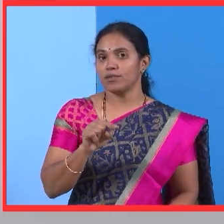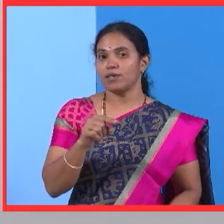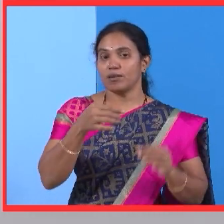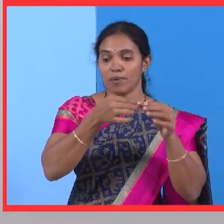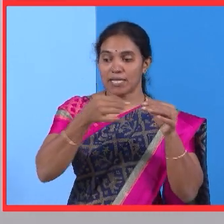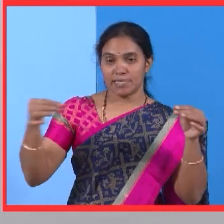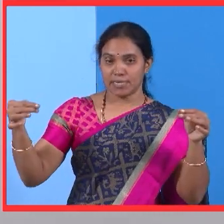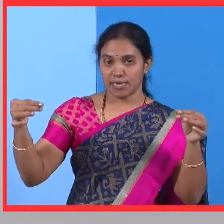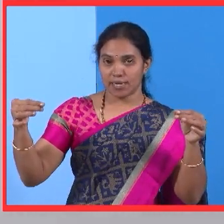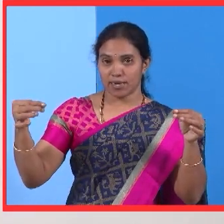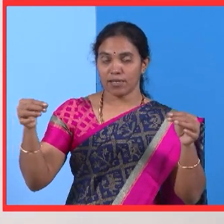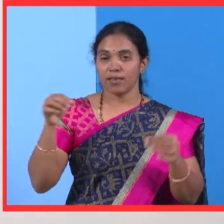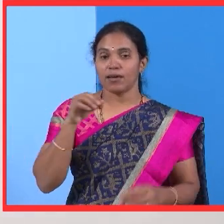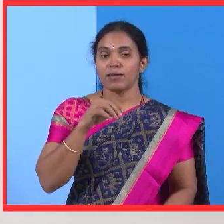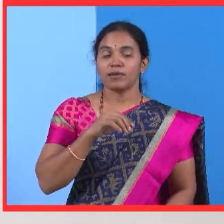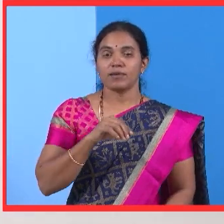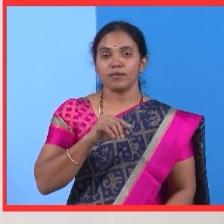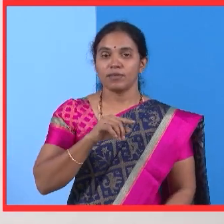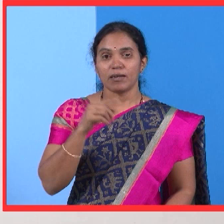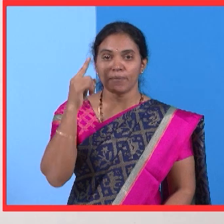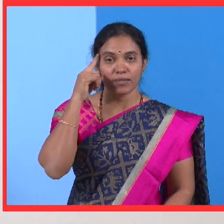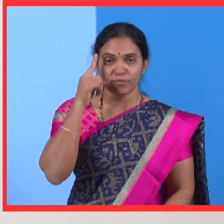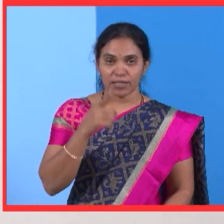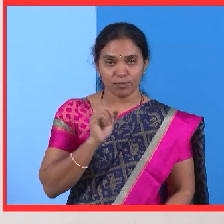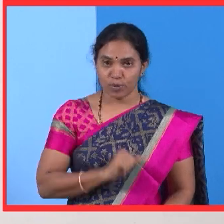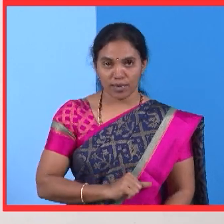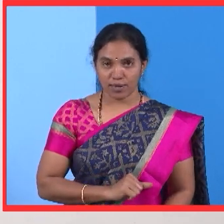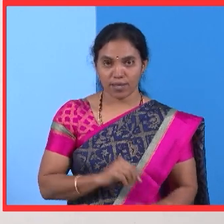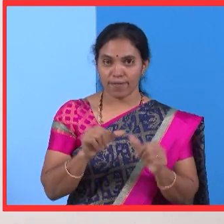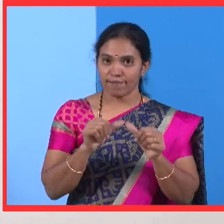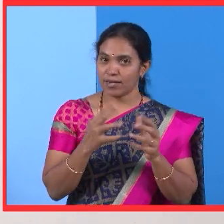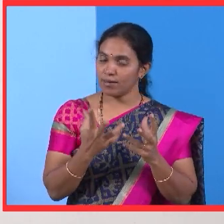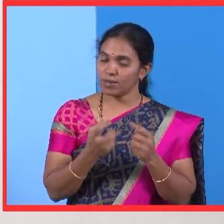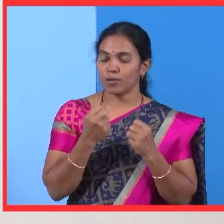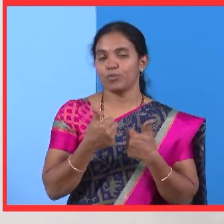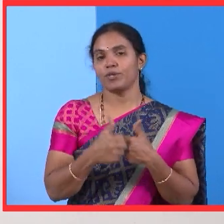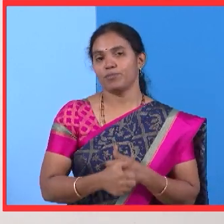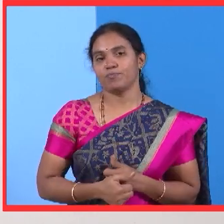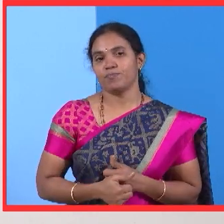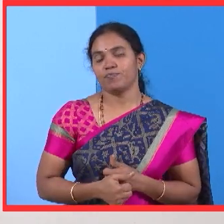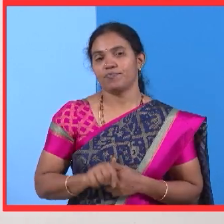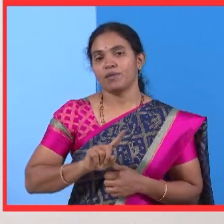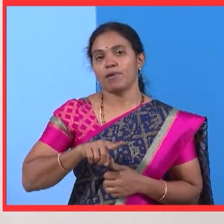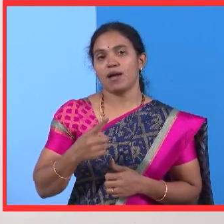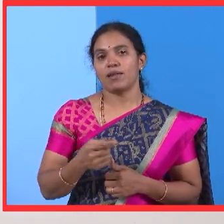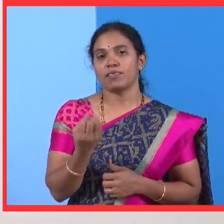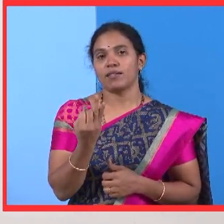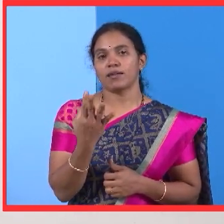அட்சரேகையை பொறுத்தும் அமைந்துள்ளது கீழ்காணும் புள்ளிகளை இணைத்து உருவாக்கும் கோட்டுத்துண்டின் நடுப்புள்ளியை காண்க